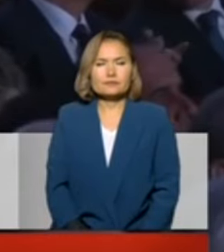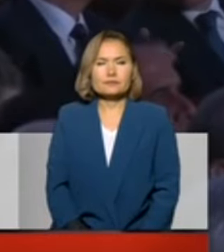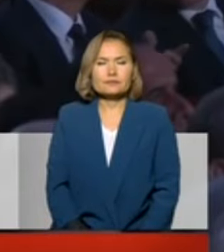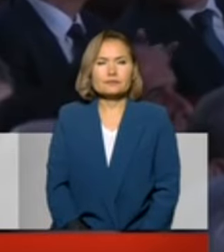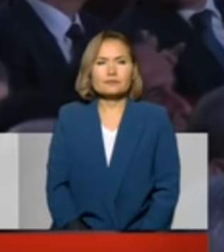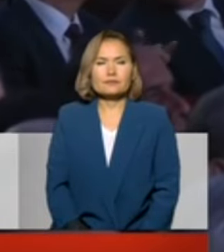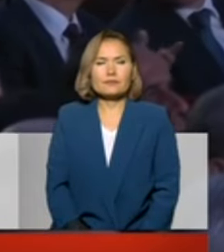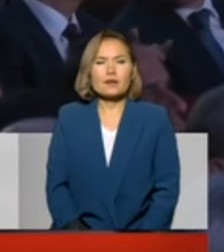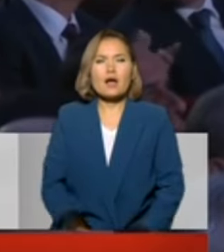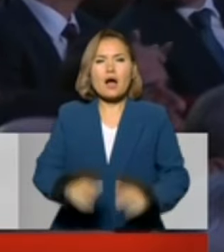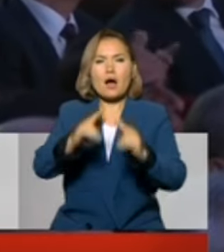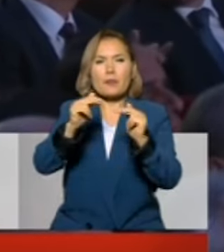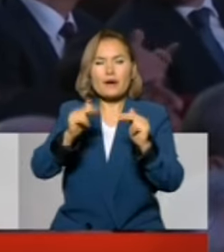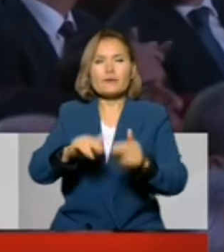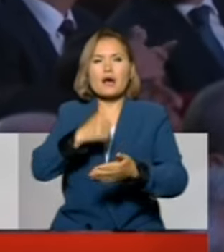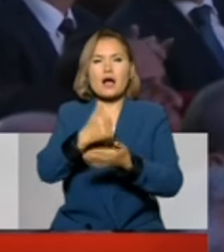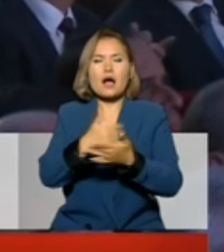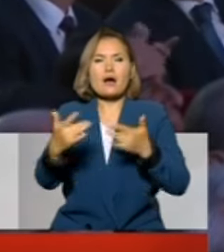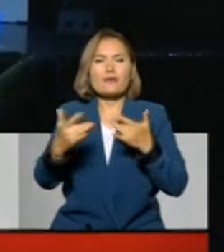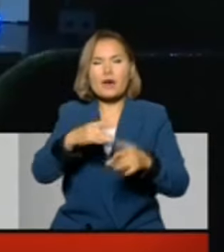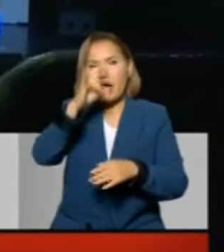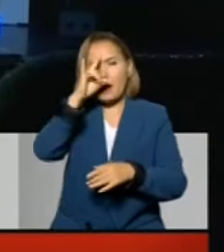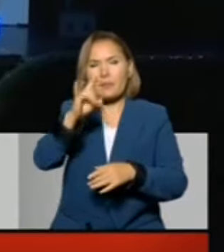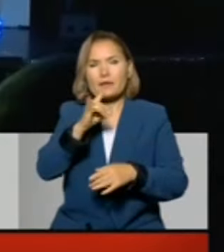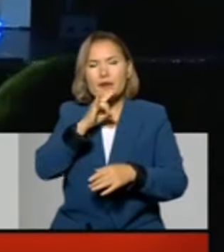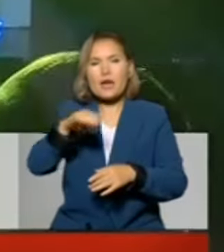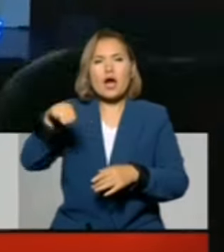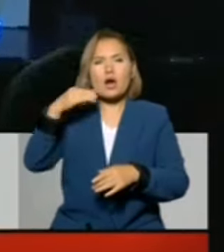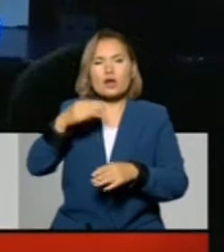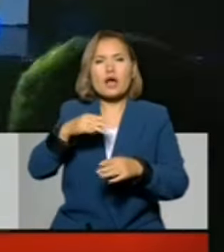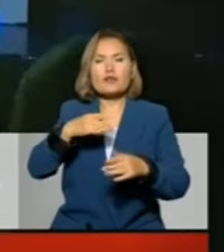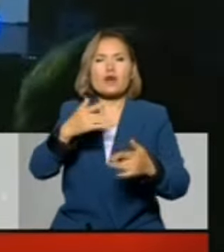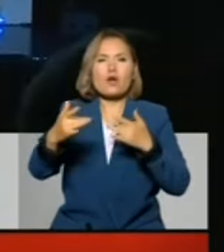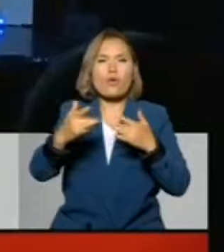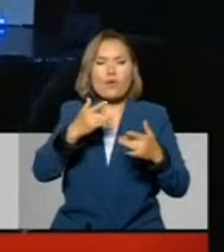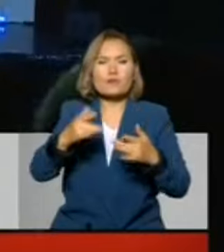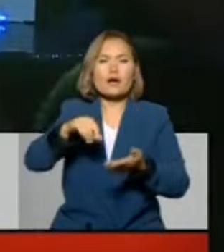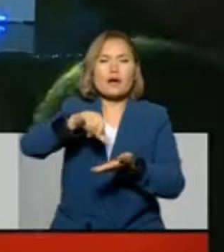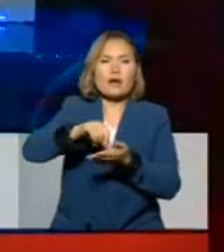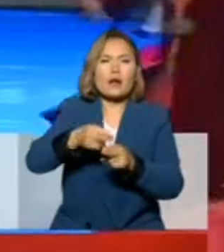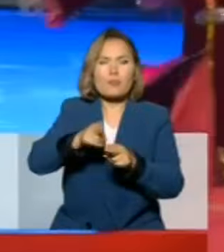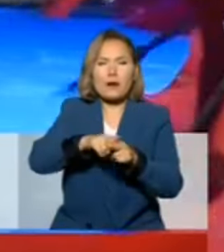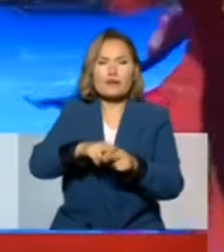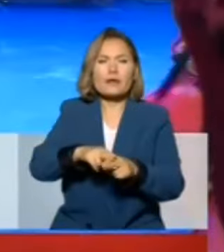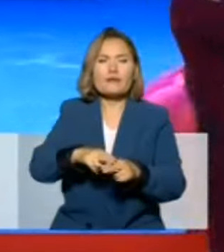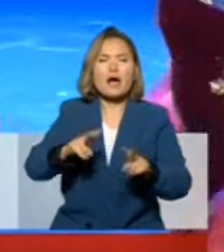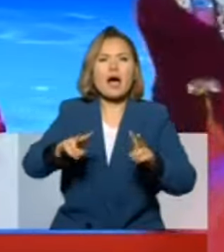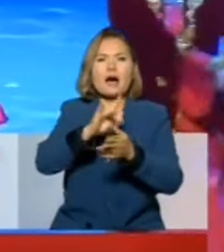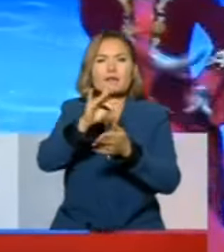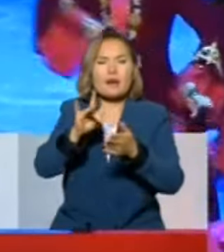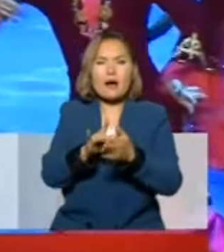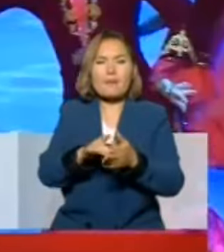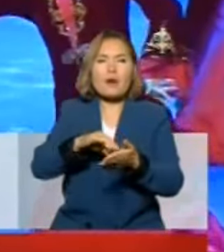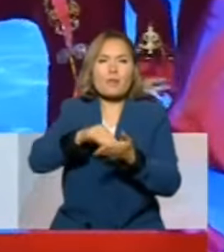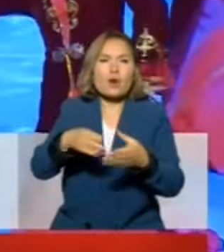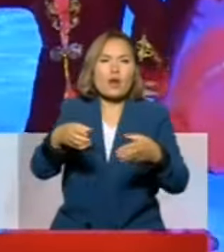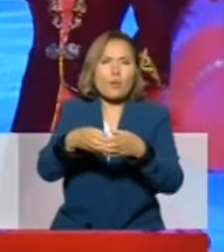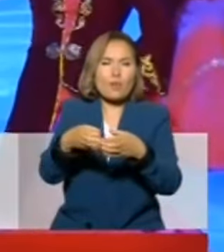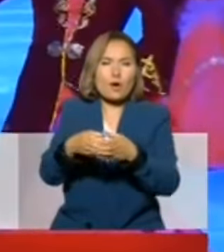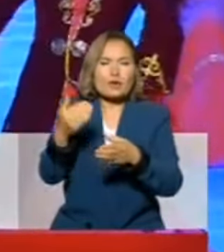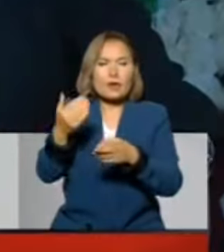Тохи Борбат сарайында өткен гала-концертте Қазақстан мен Тәжікстанның өнер майталмандары, соның ішінде Астана балет, балет труппасы